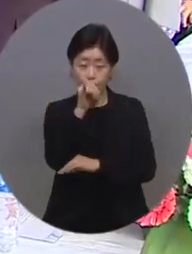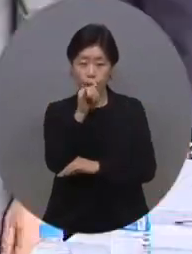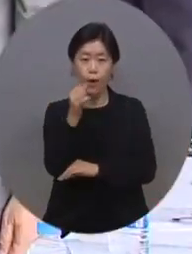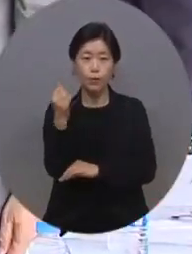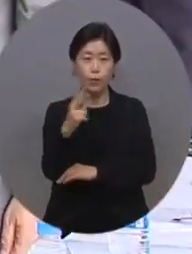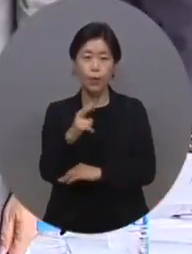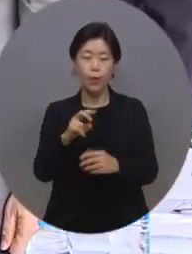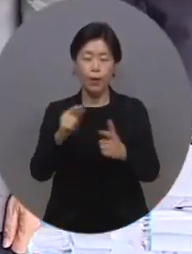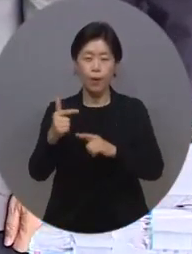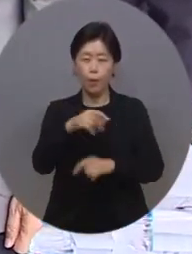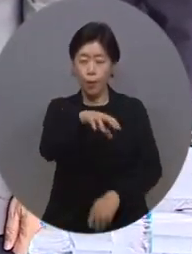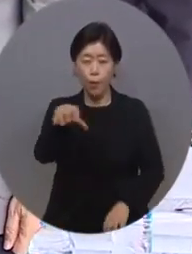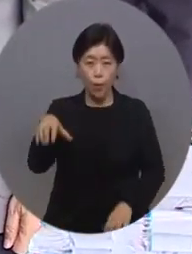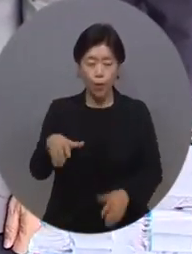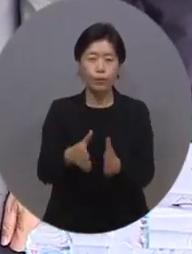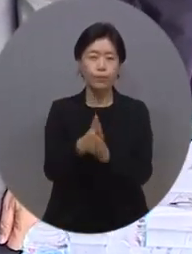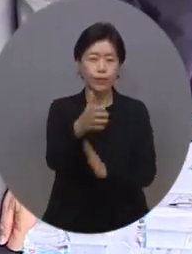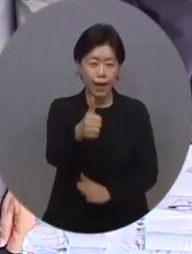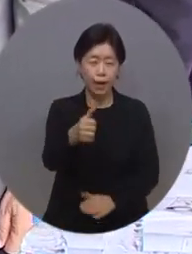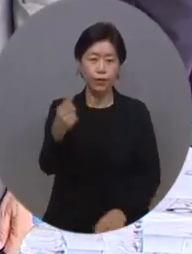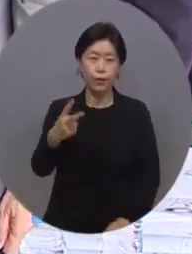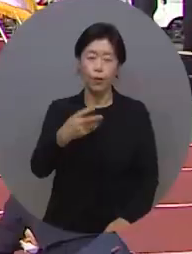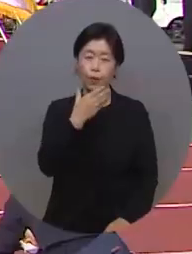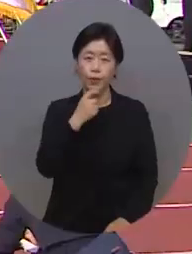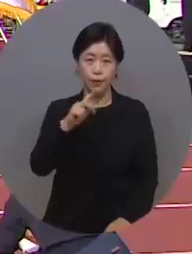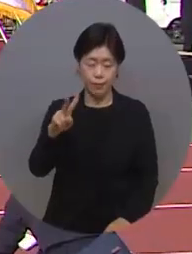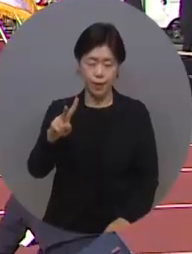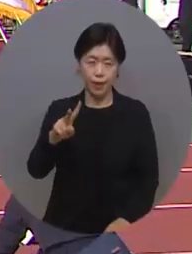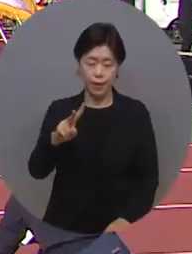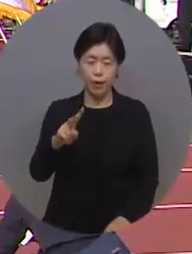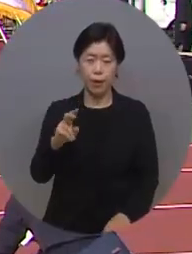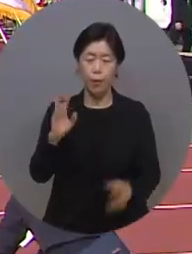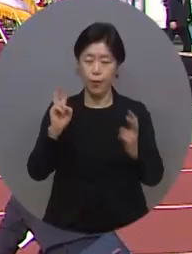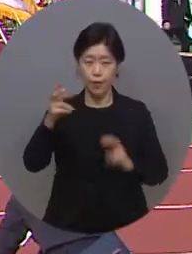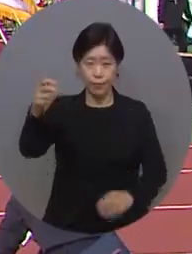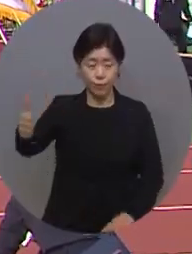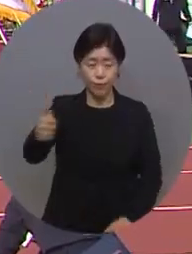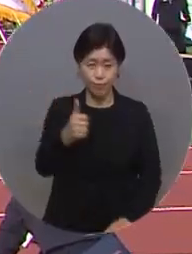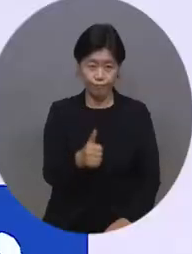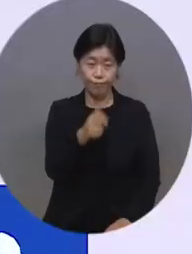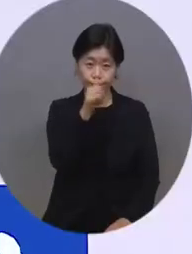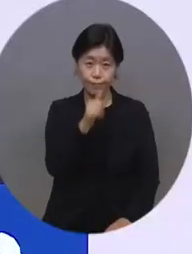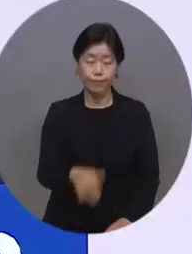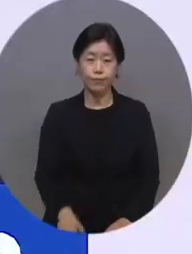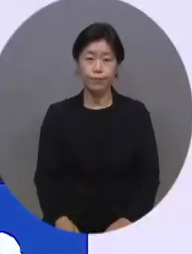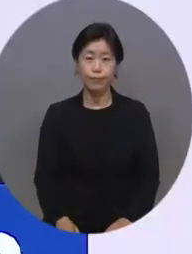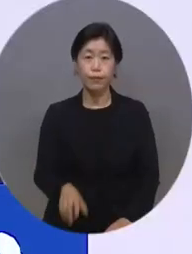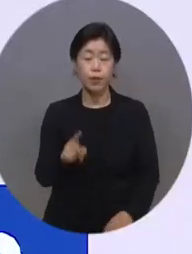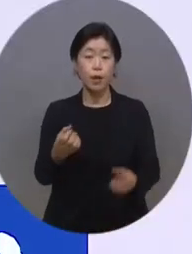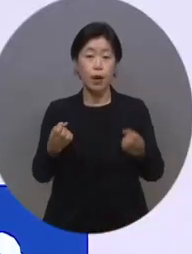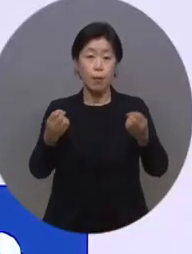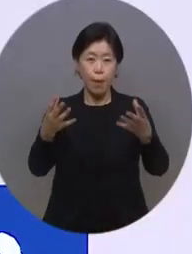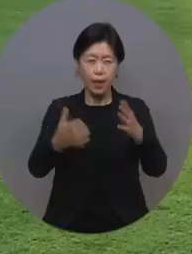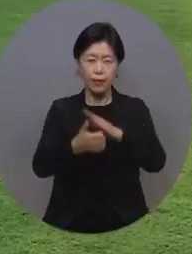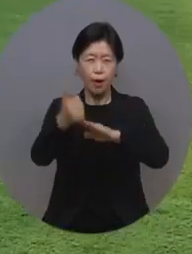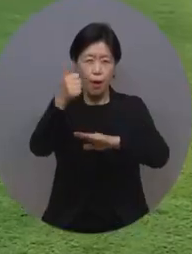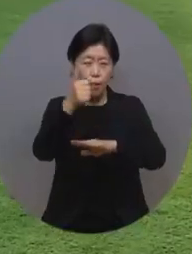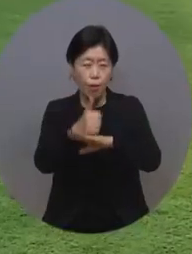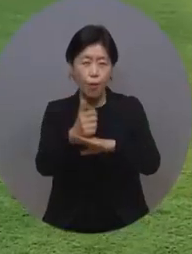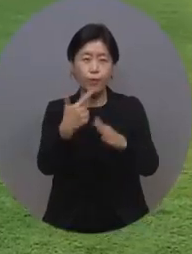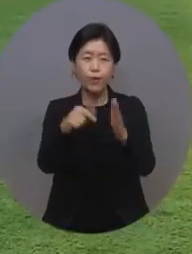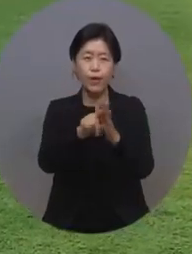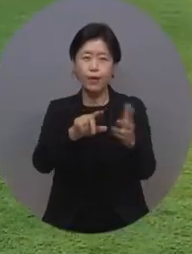우범기 전주시장, 복지TV 최규옥 회장 등이 참석했으며 행사의 성공적인 개최를 환영하는